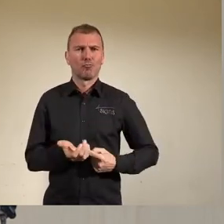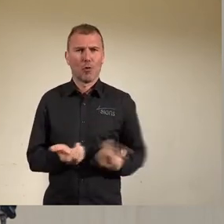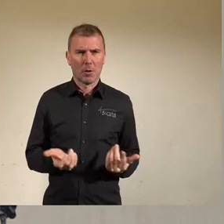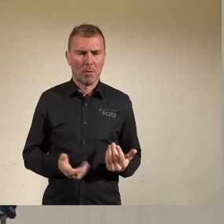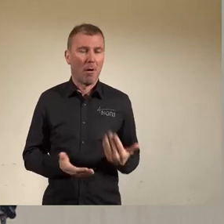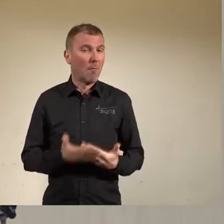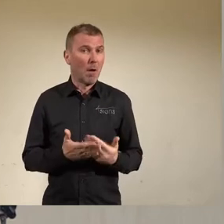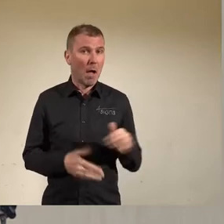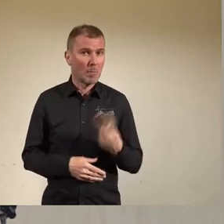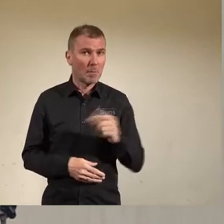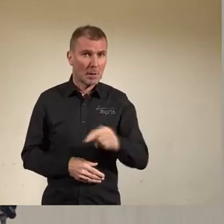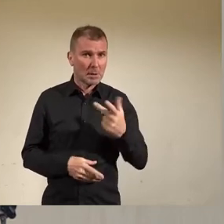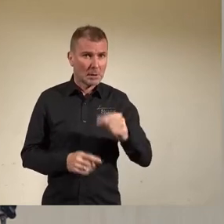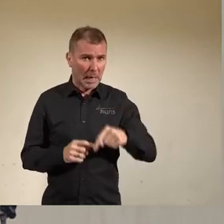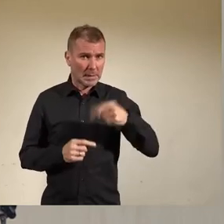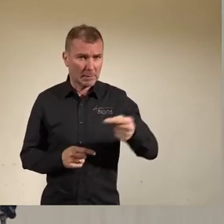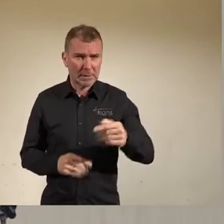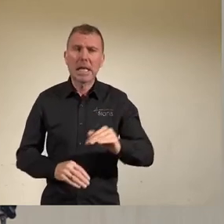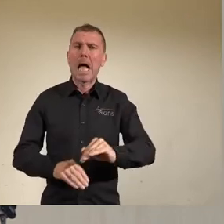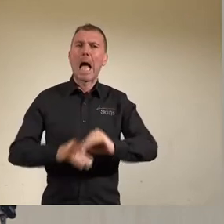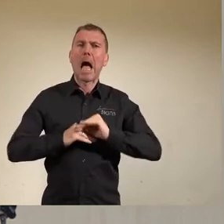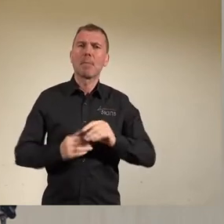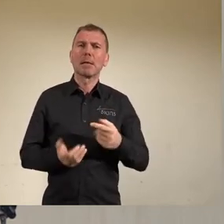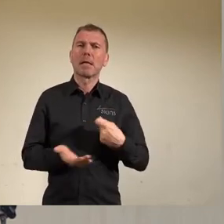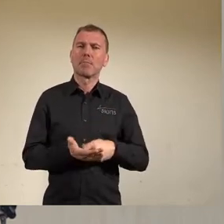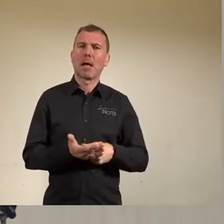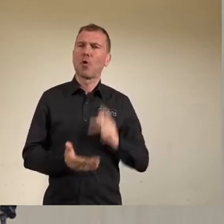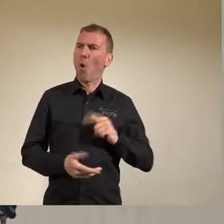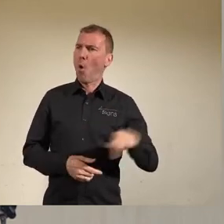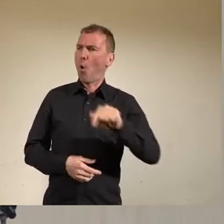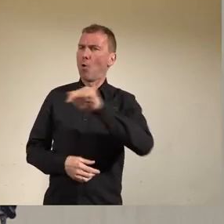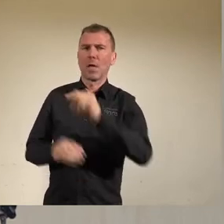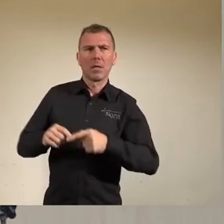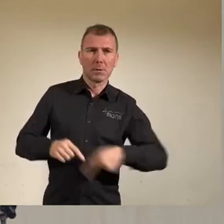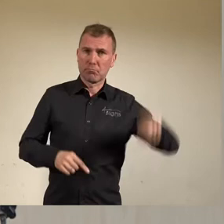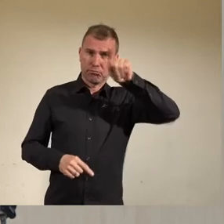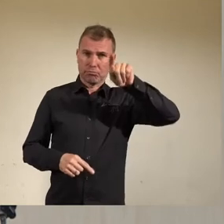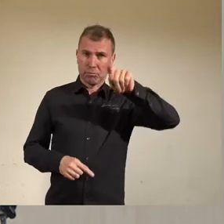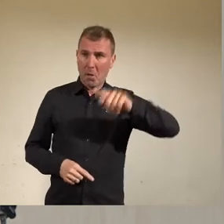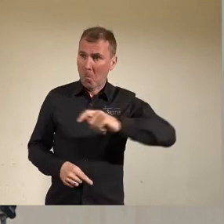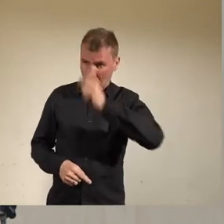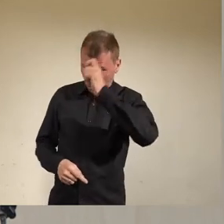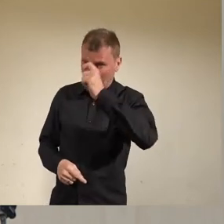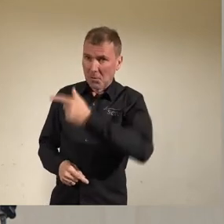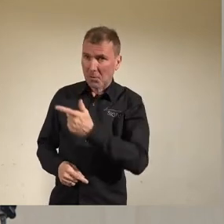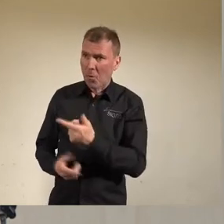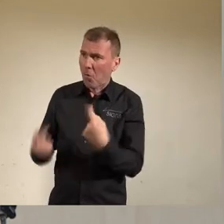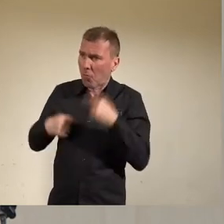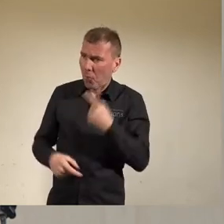ab 2023 die Bettenpreise der Hotels dramatisch ansteigen werden. Hut ab, auf sowas muss man erst mal